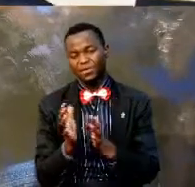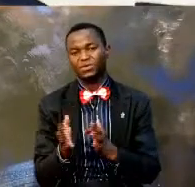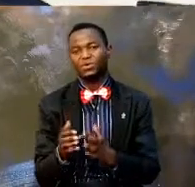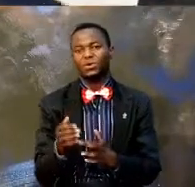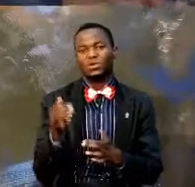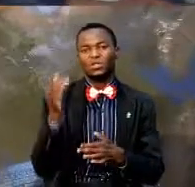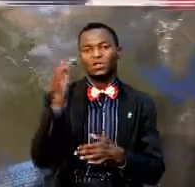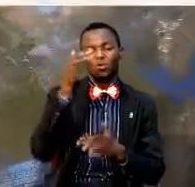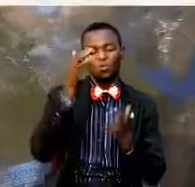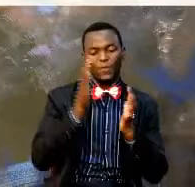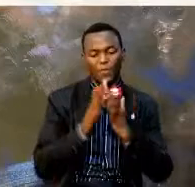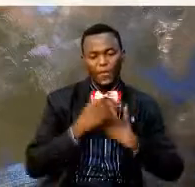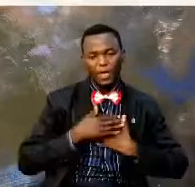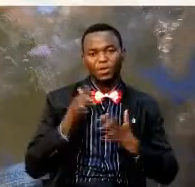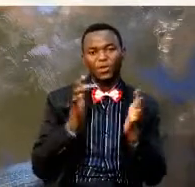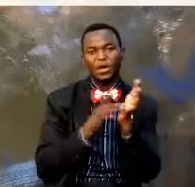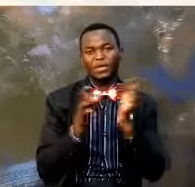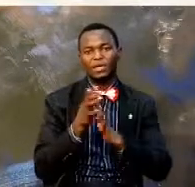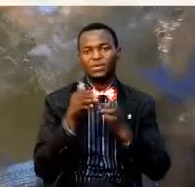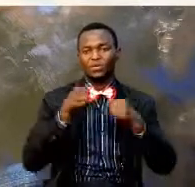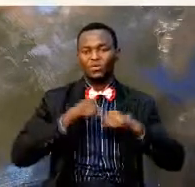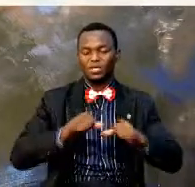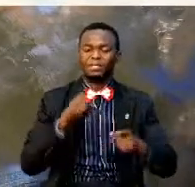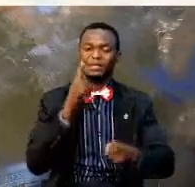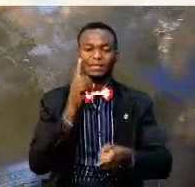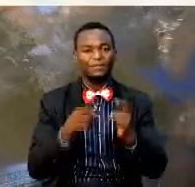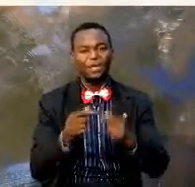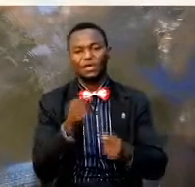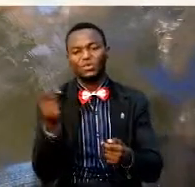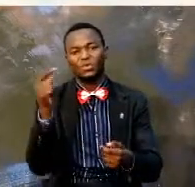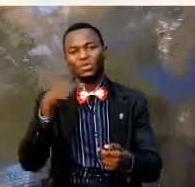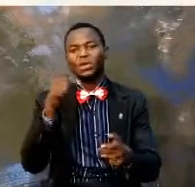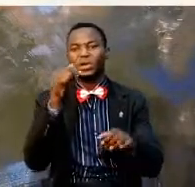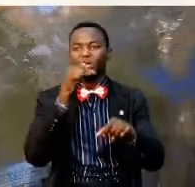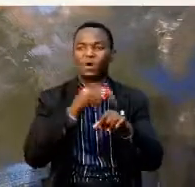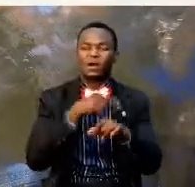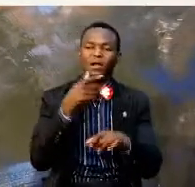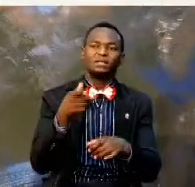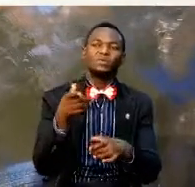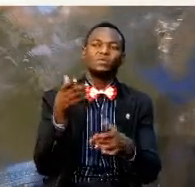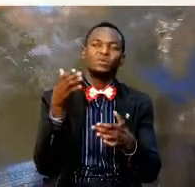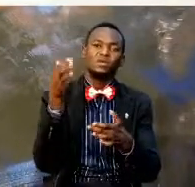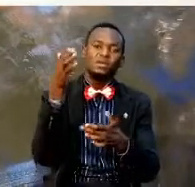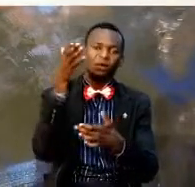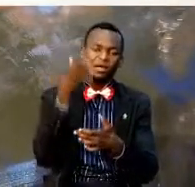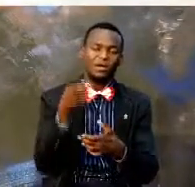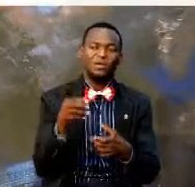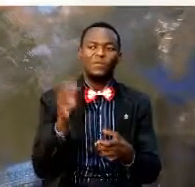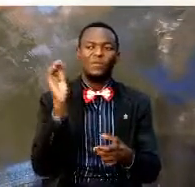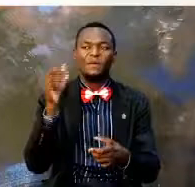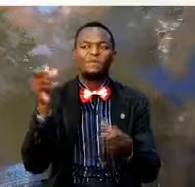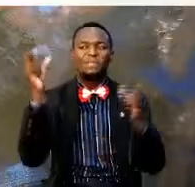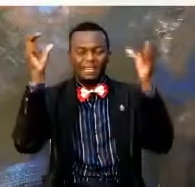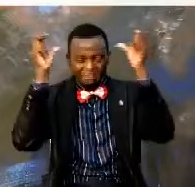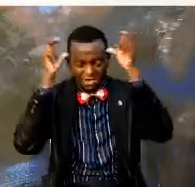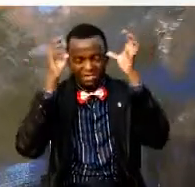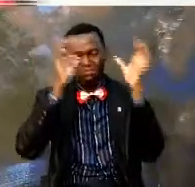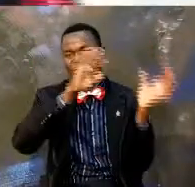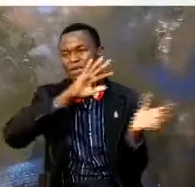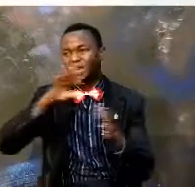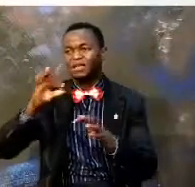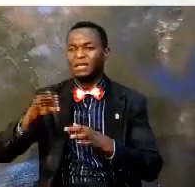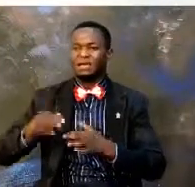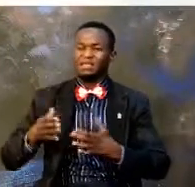wako nibidishe. Tembea tuje hapa mbele, tembea tuje. Wakati huo na wewe wapendwa, ambaye ibilisi anajaribu kuambia acha, jipe